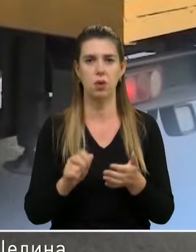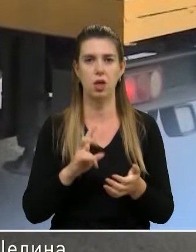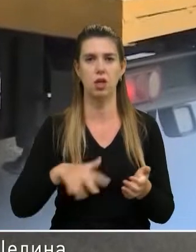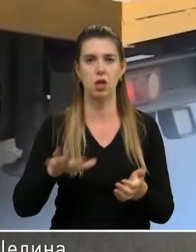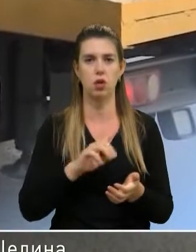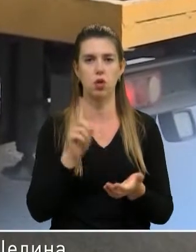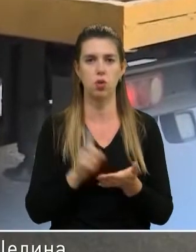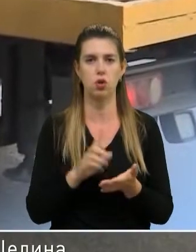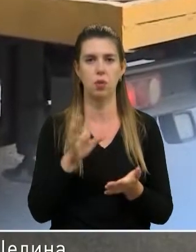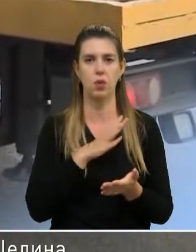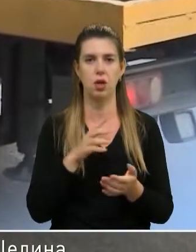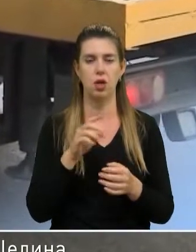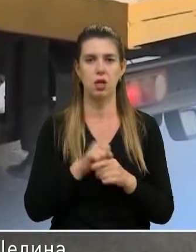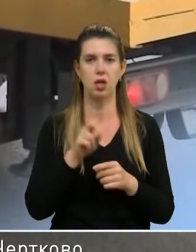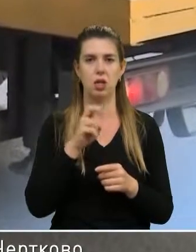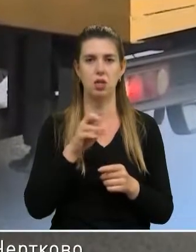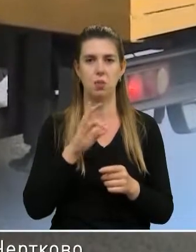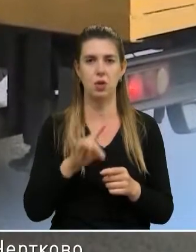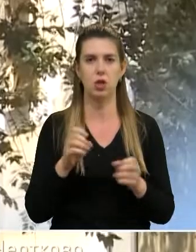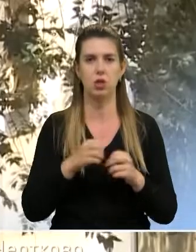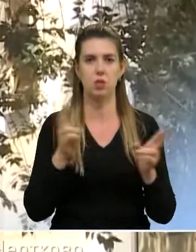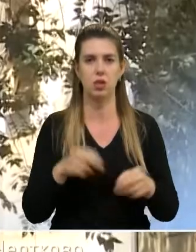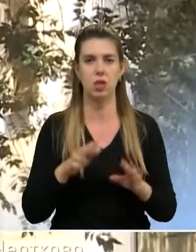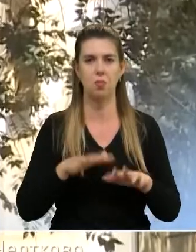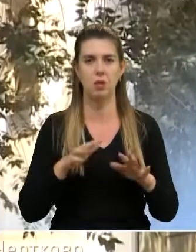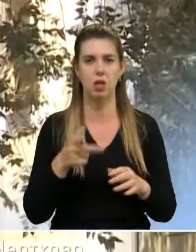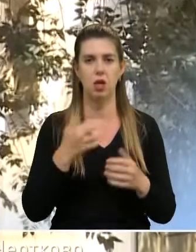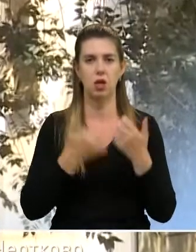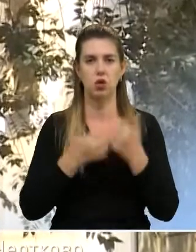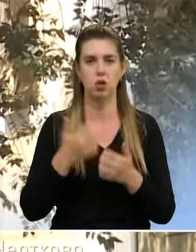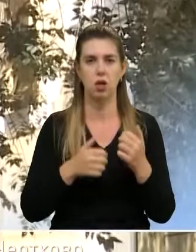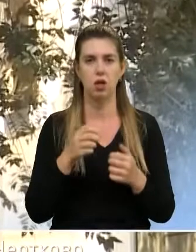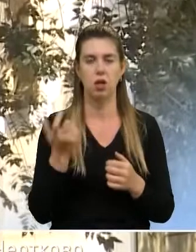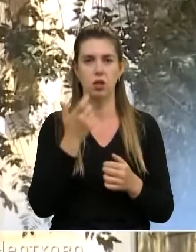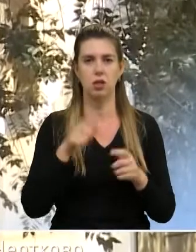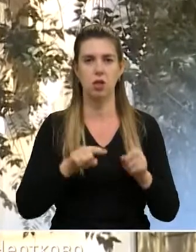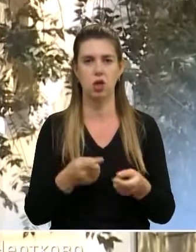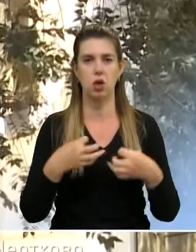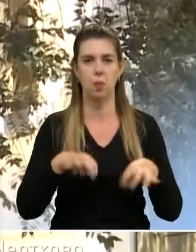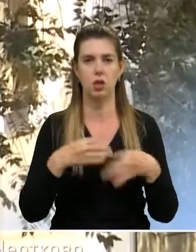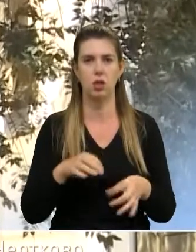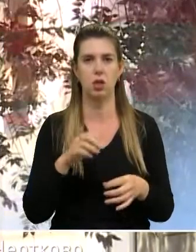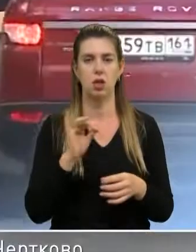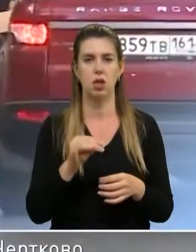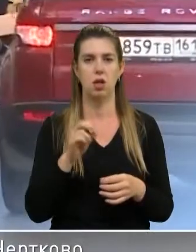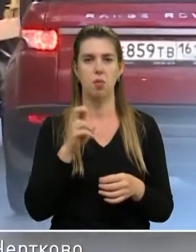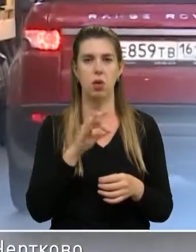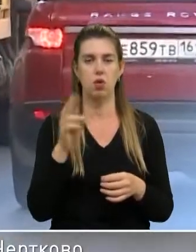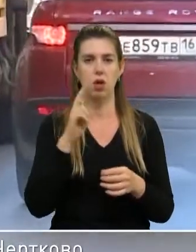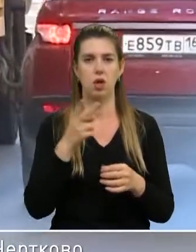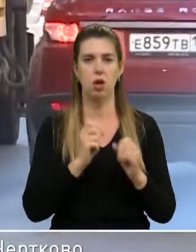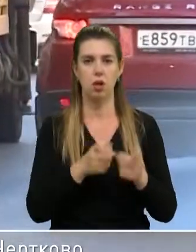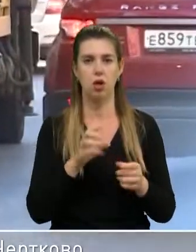территории должен находиться диспетчерский пункт, специальные помещения для расчетов с владельцами задержанных авто, кабины туалета, контейнеры для